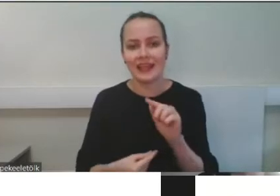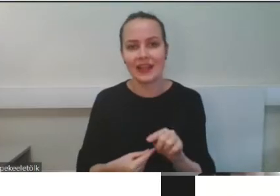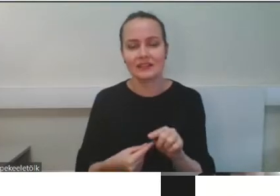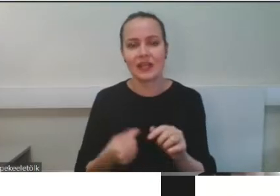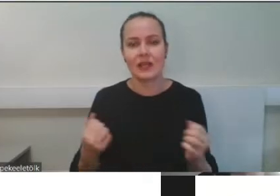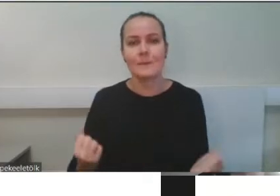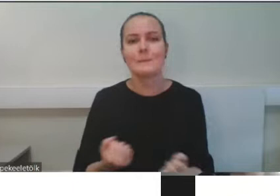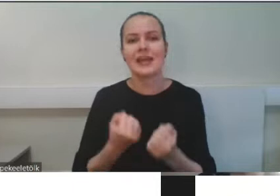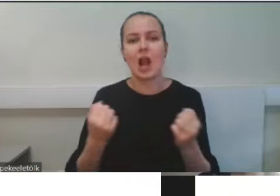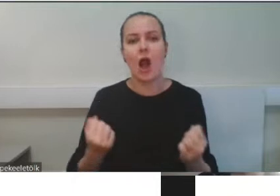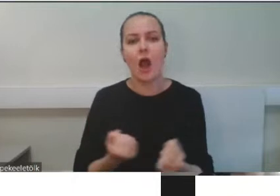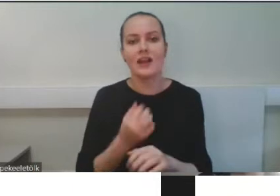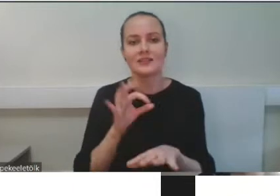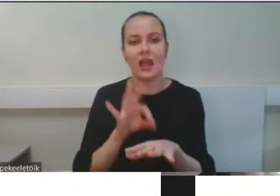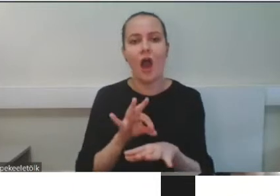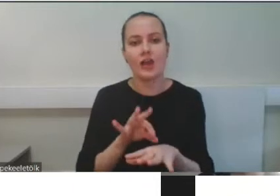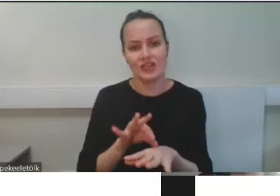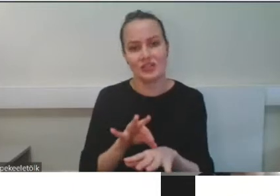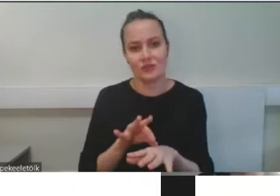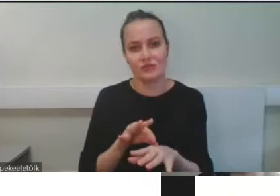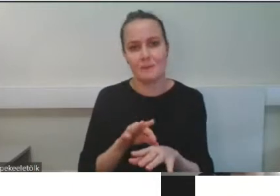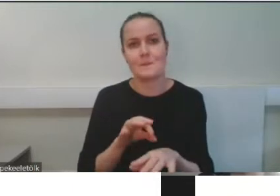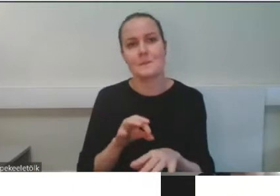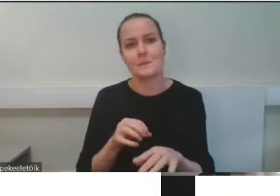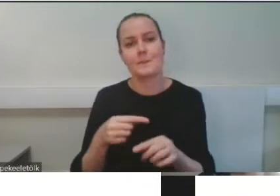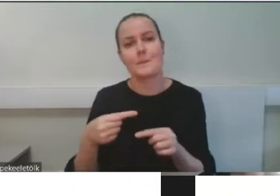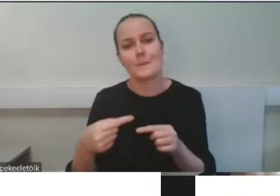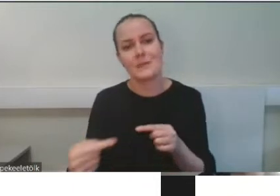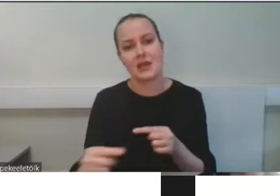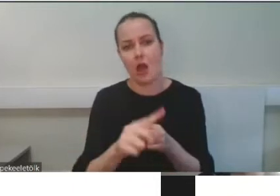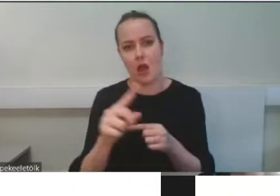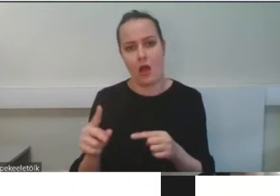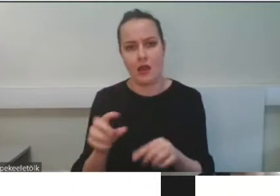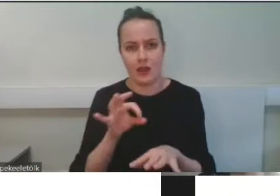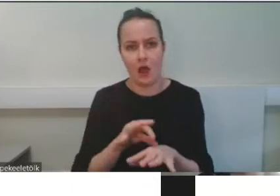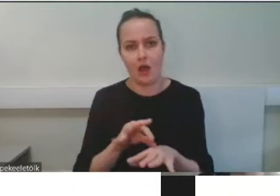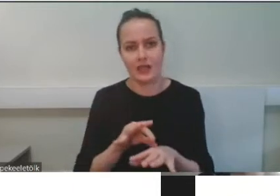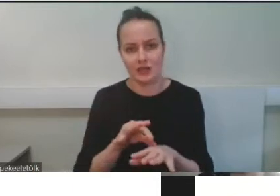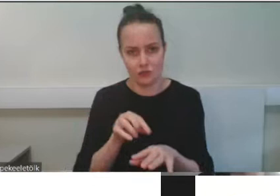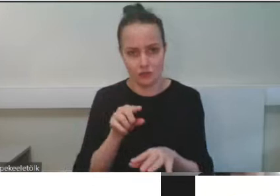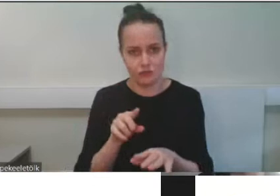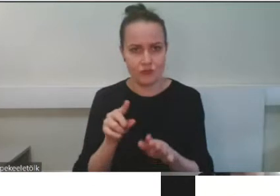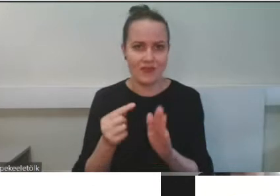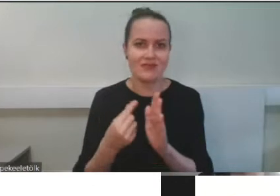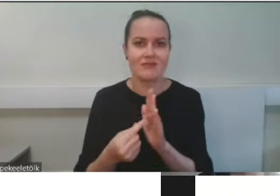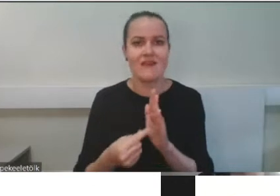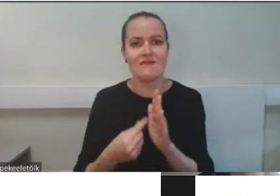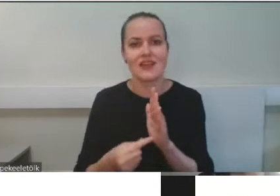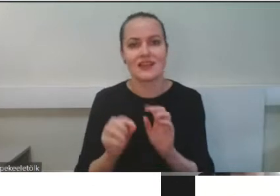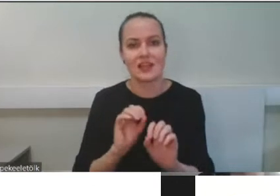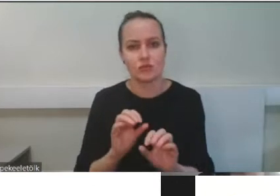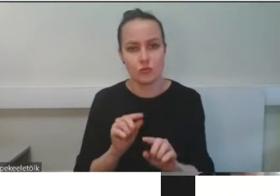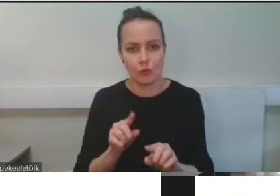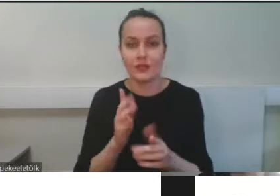näiteks leibkonna eelarve uuringus ja tööuuringus. Et siin pole tasub öelda, et Eesti statistikamet